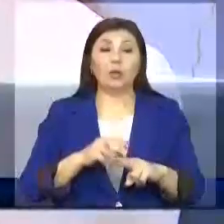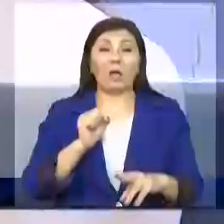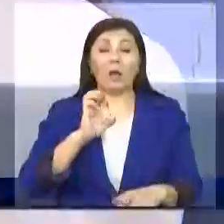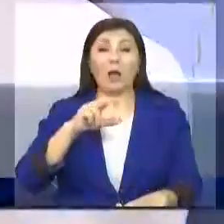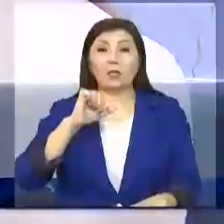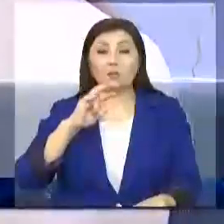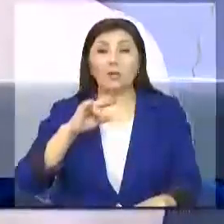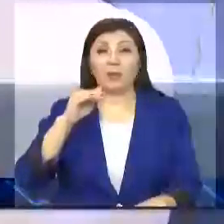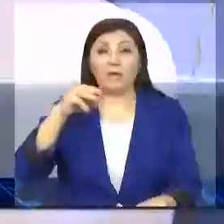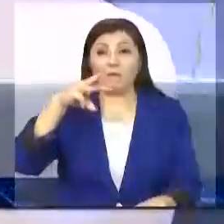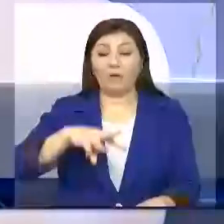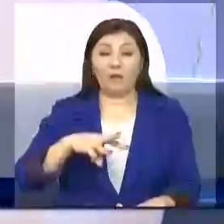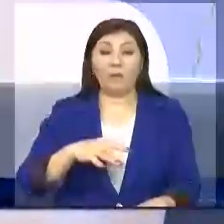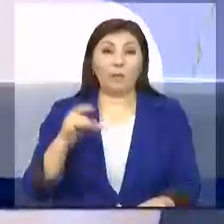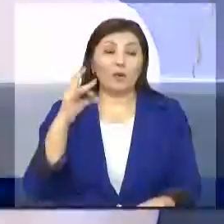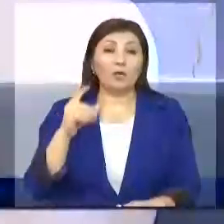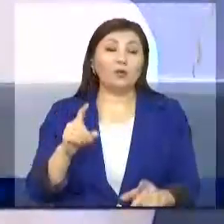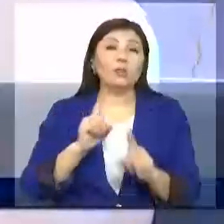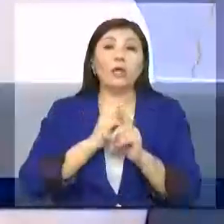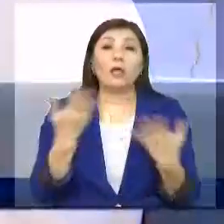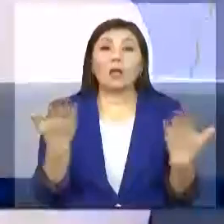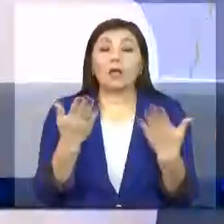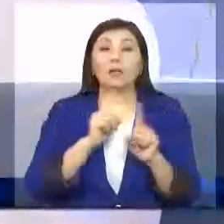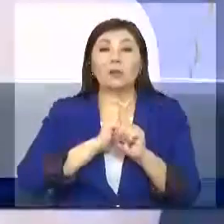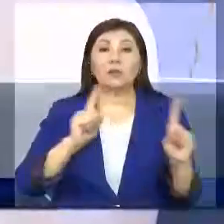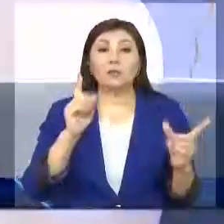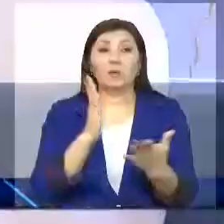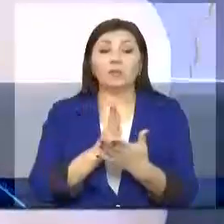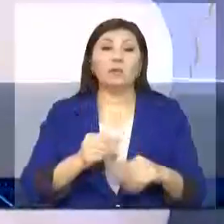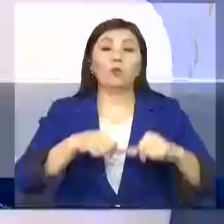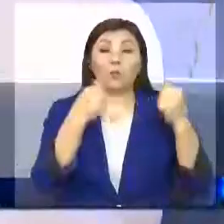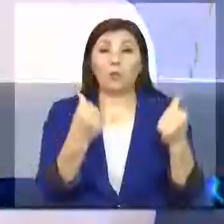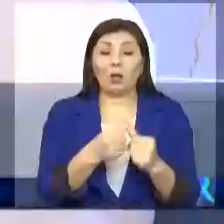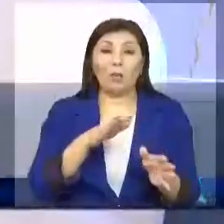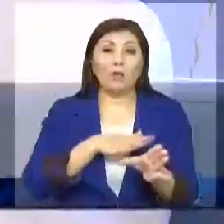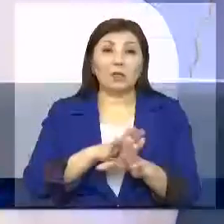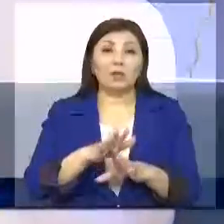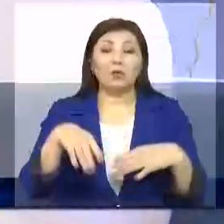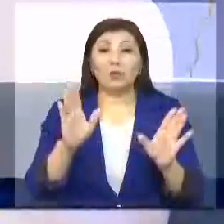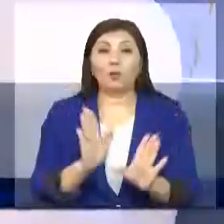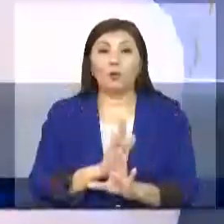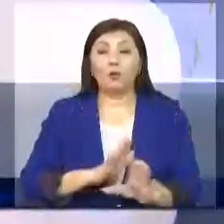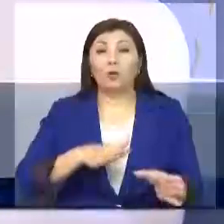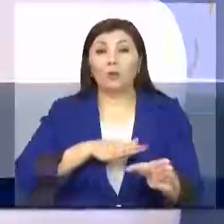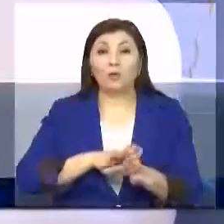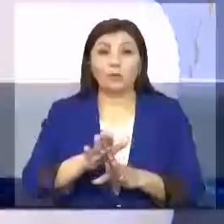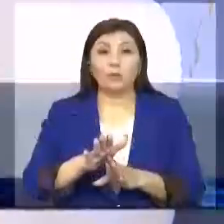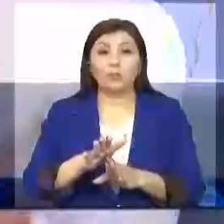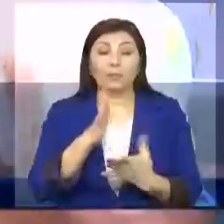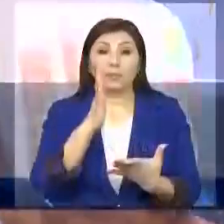ФМ радиосы несімен ерекшеленеді? Ол махаббатқа толы, лирикаға толы